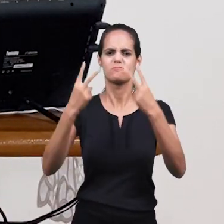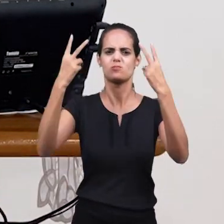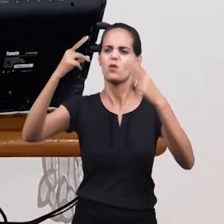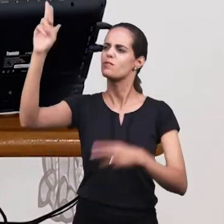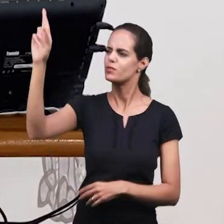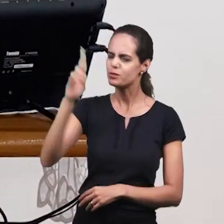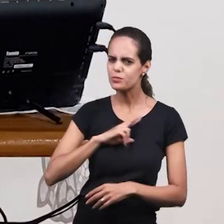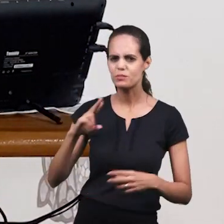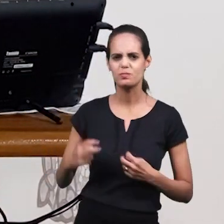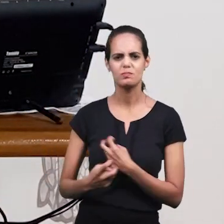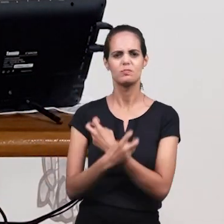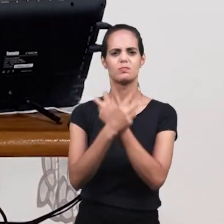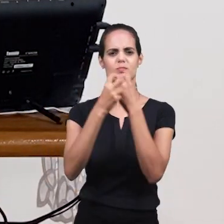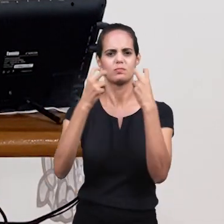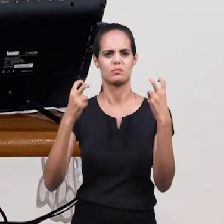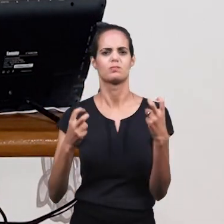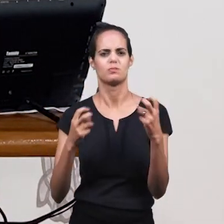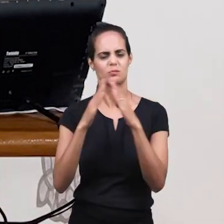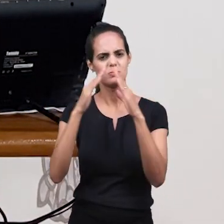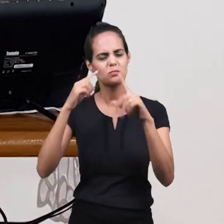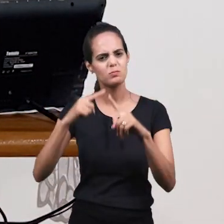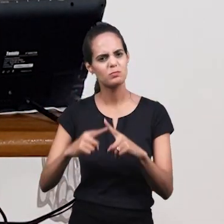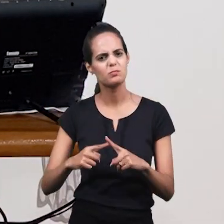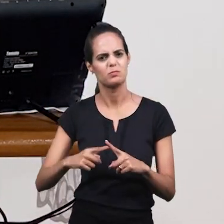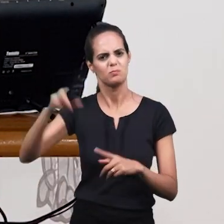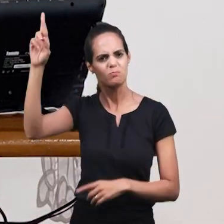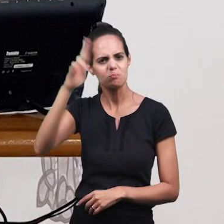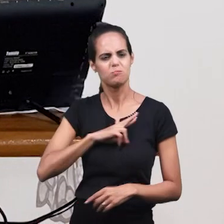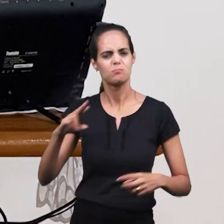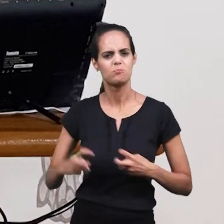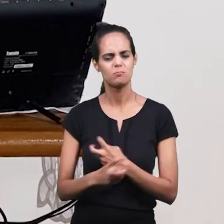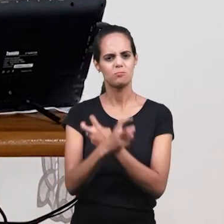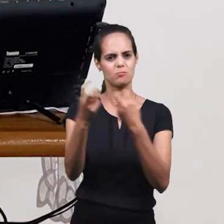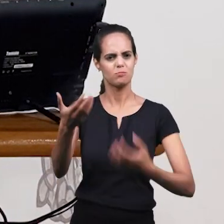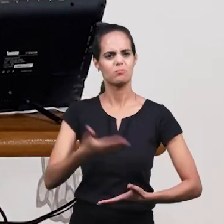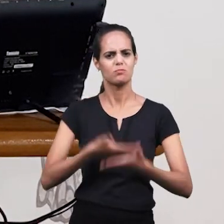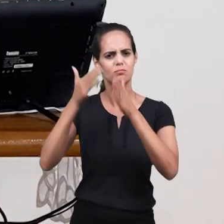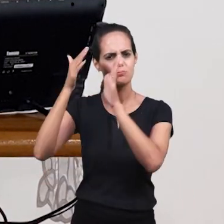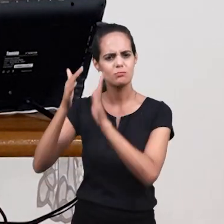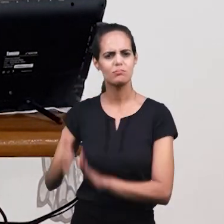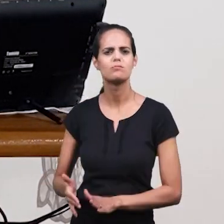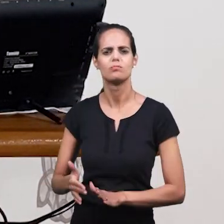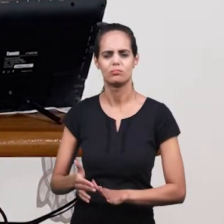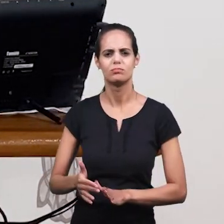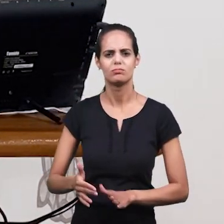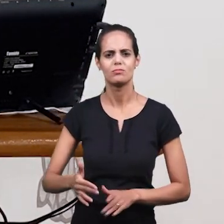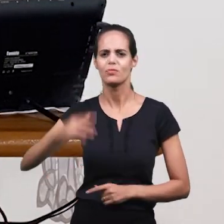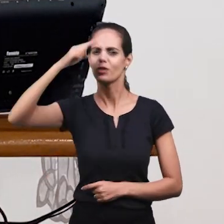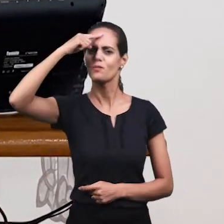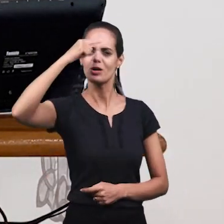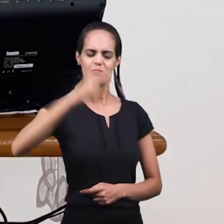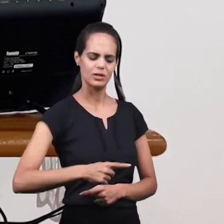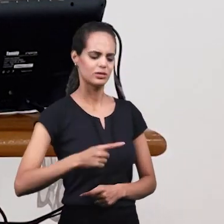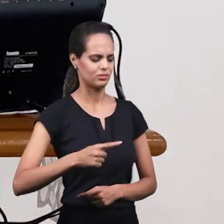ses anges à notre propos, à votre propos.